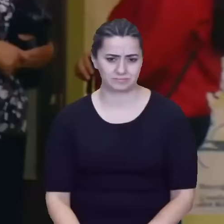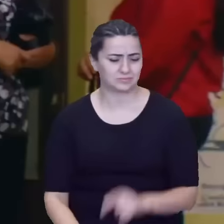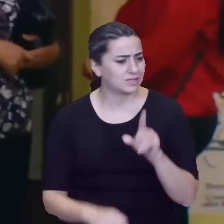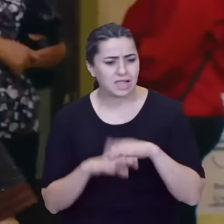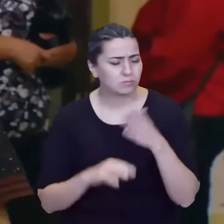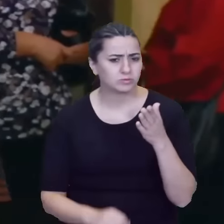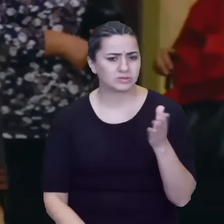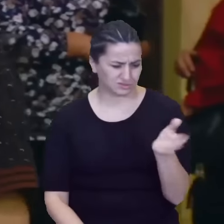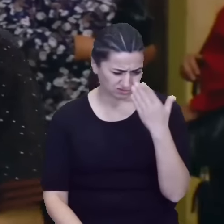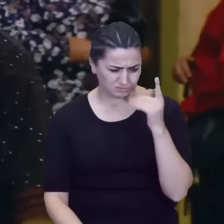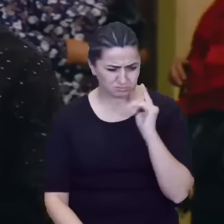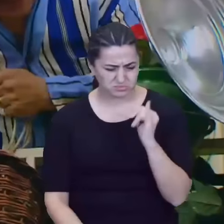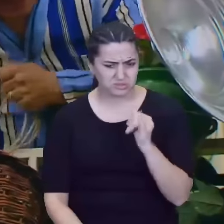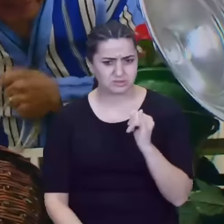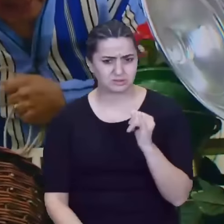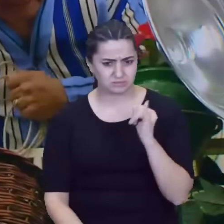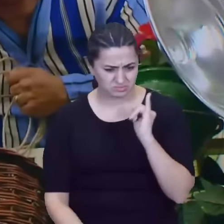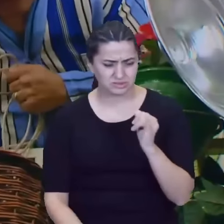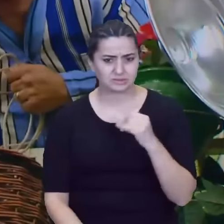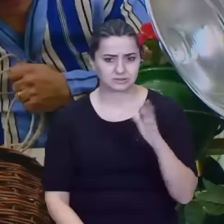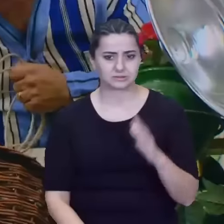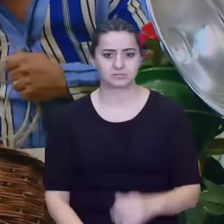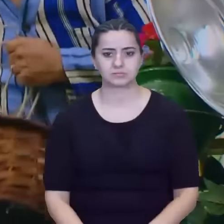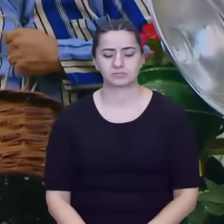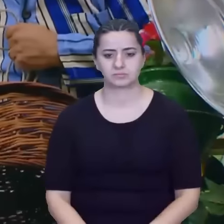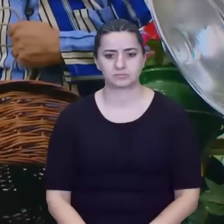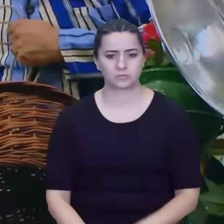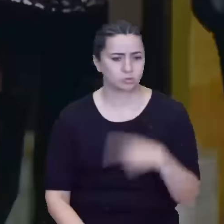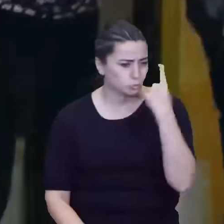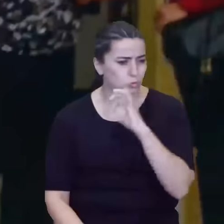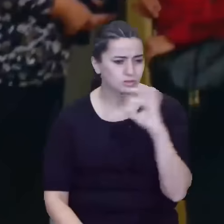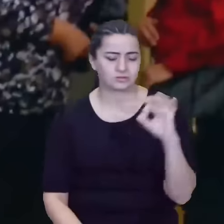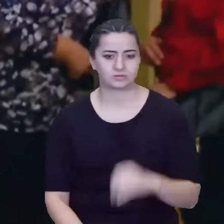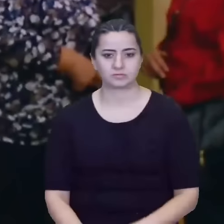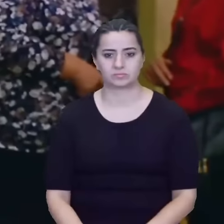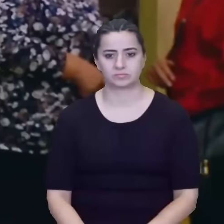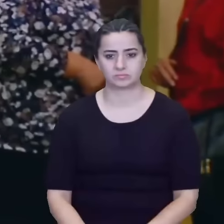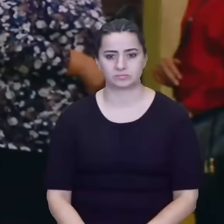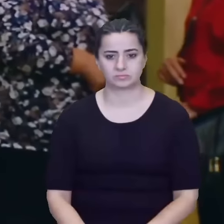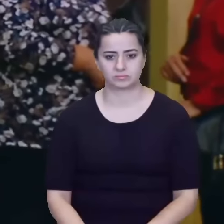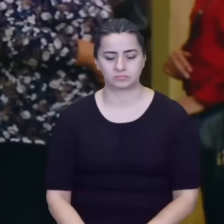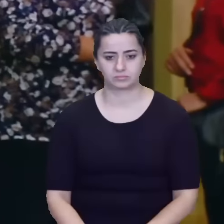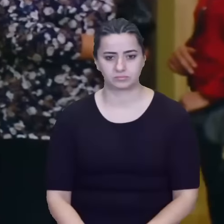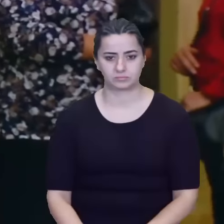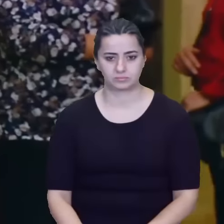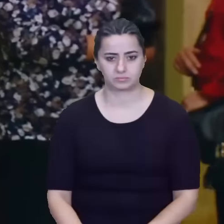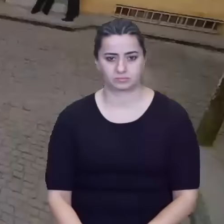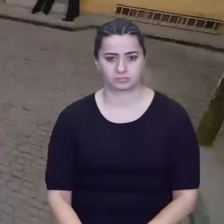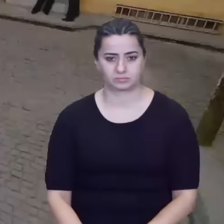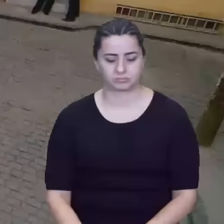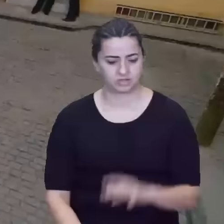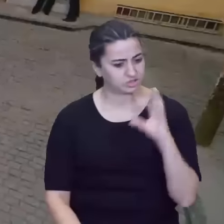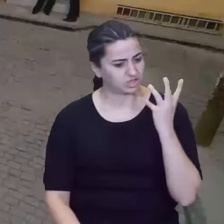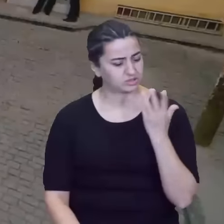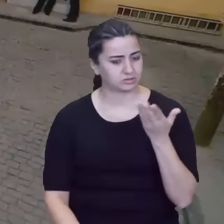orada? Çekilsene. Pis. Ne yüzsüz çocuk bu ya? Komşu kadınlar seyirdi. Bir yaşına daha